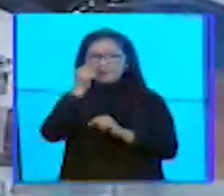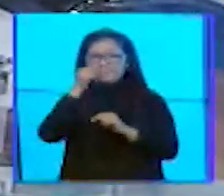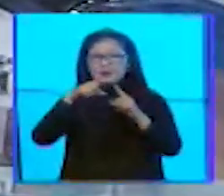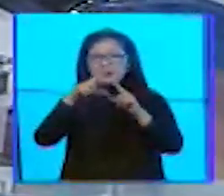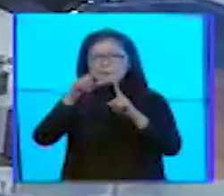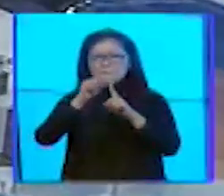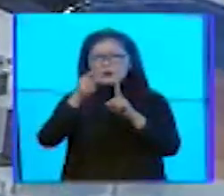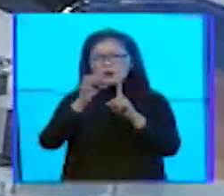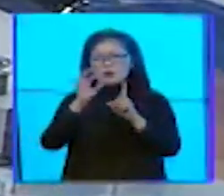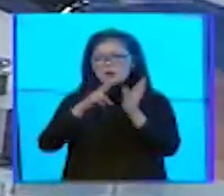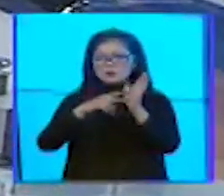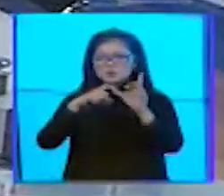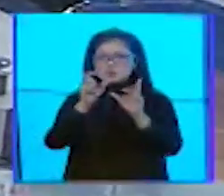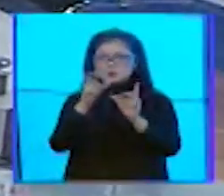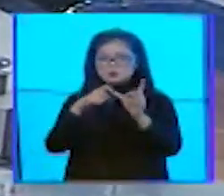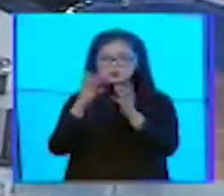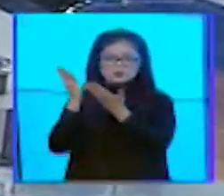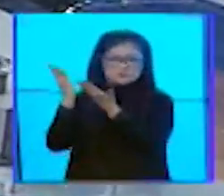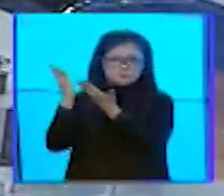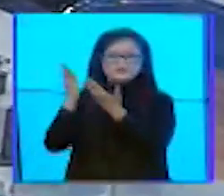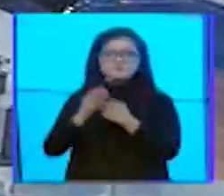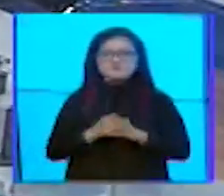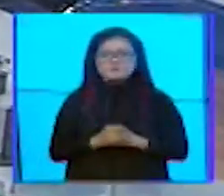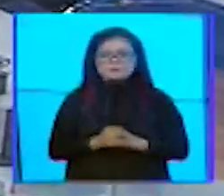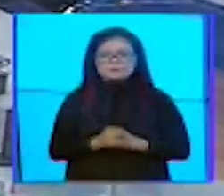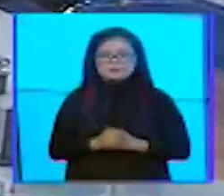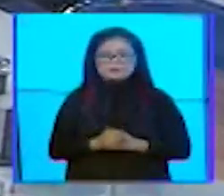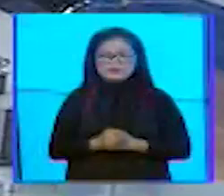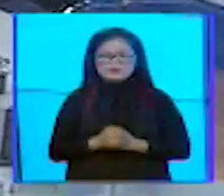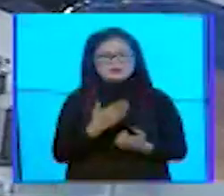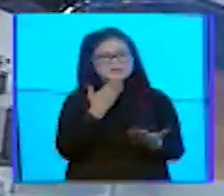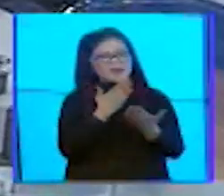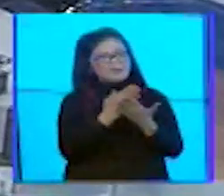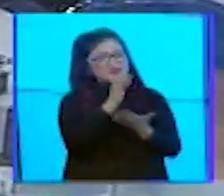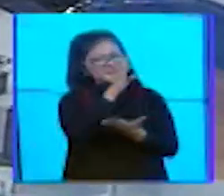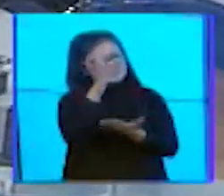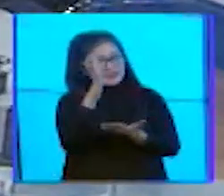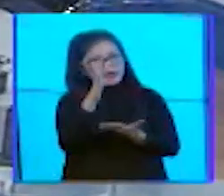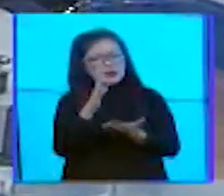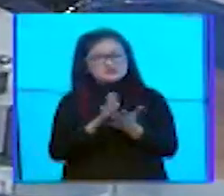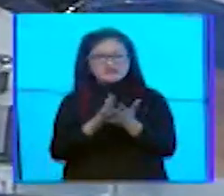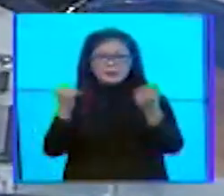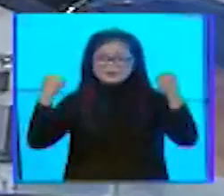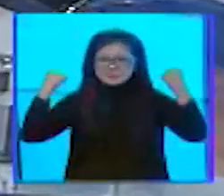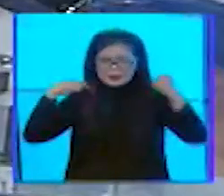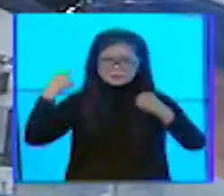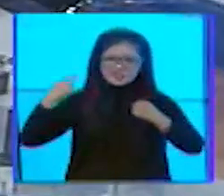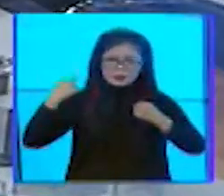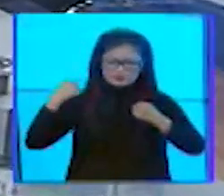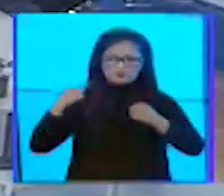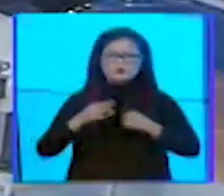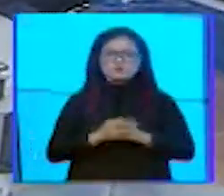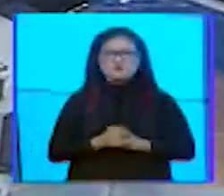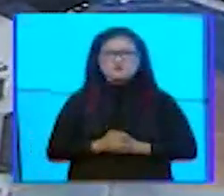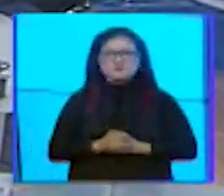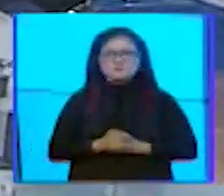siang, Pak Alfonsus. Salam sehat, Pak. Selamat siang, Mas Tommy. Apa kabar? Sehat selalu. Terima kasih, sehat selalu, Pak. Langsung saja nih